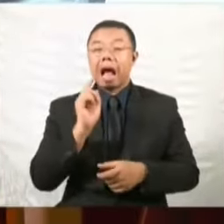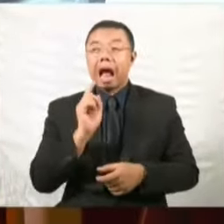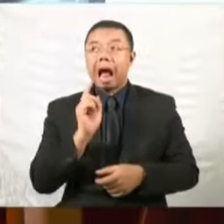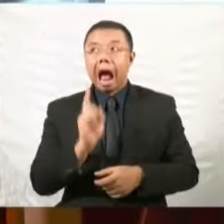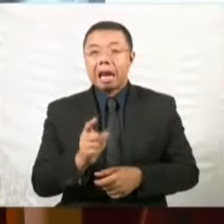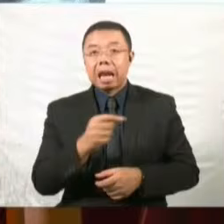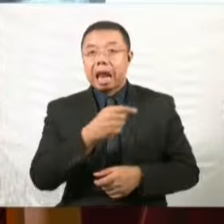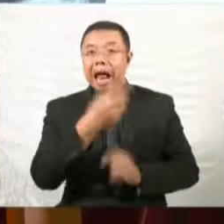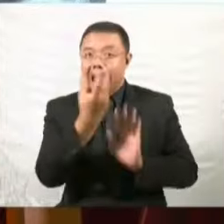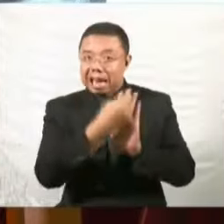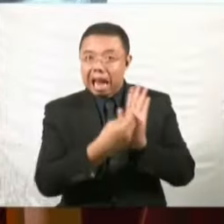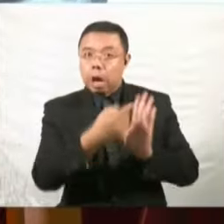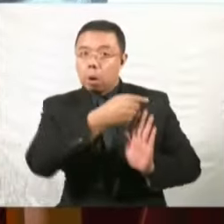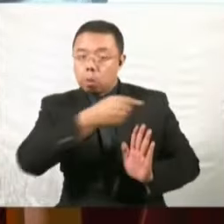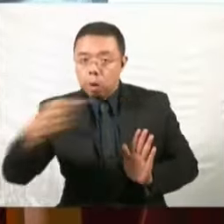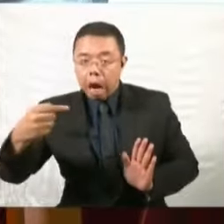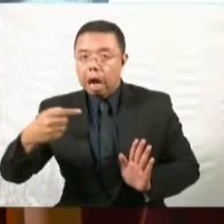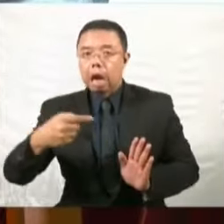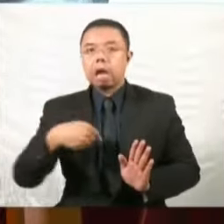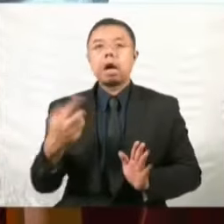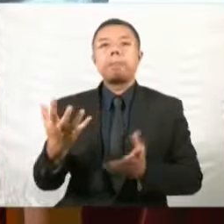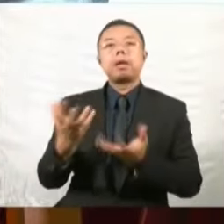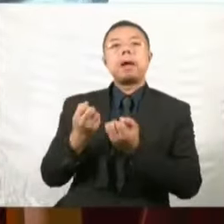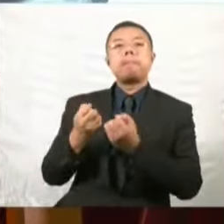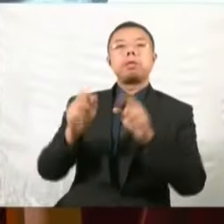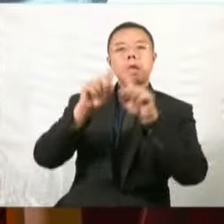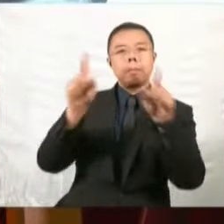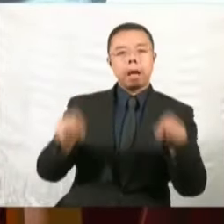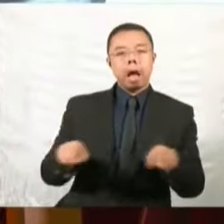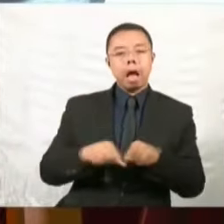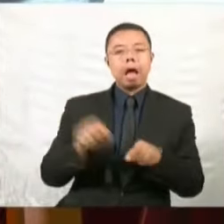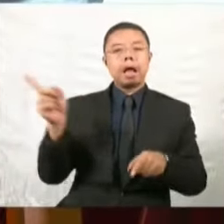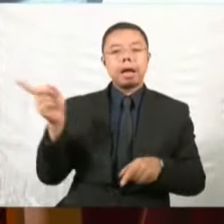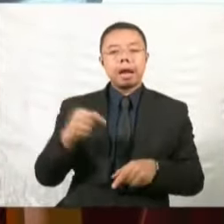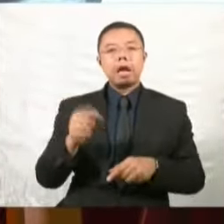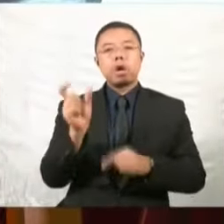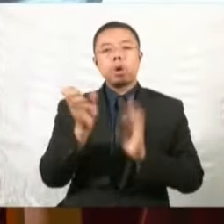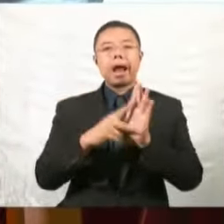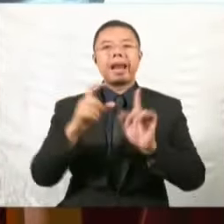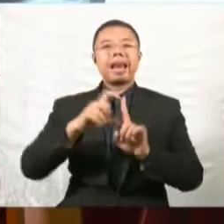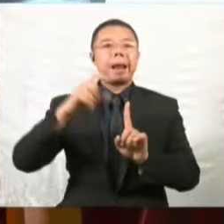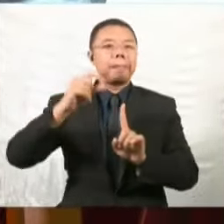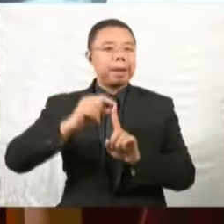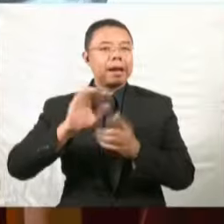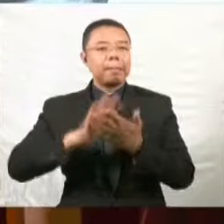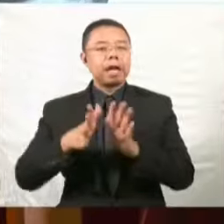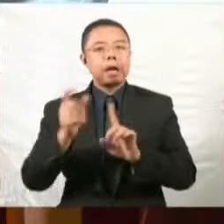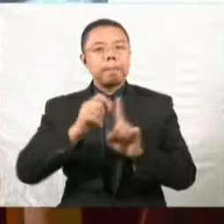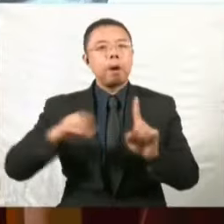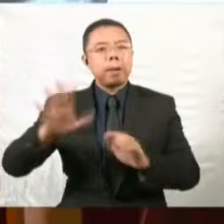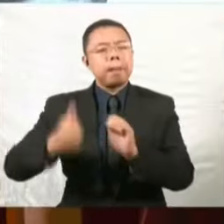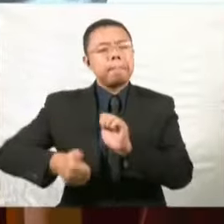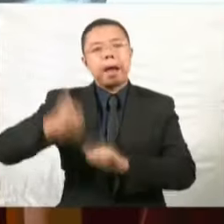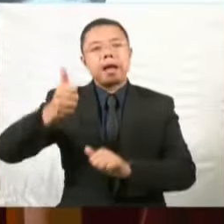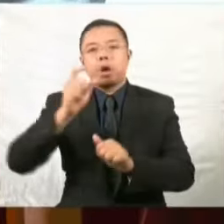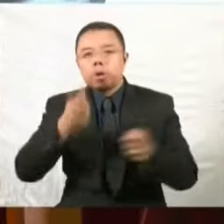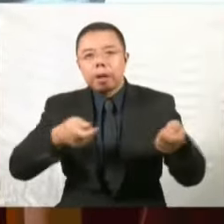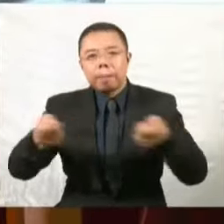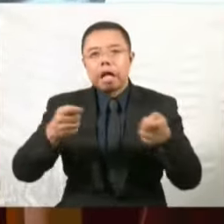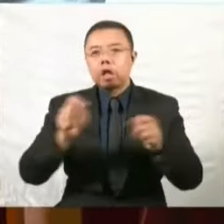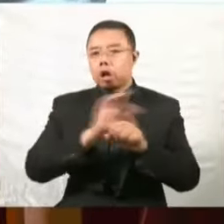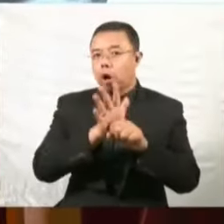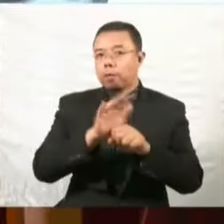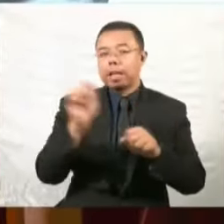danangan Seti itu kami mendapatkan penghargaan dari UNDP sebagai provinsi terbaik penanganan